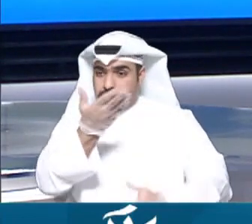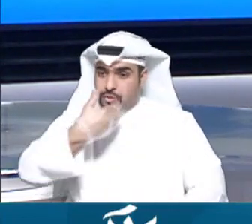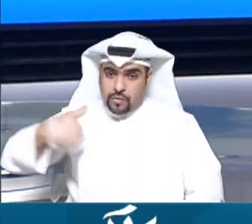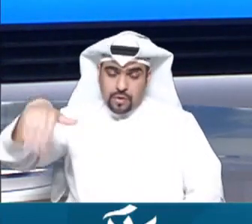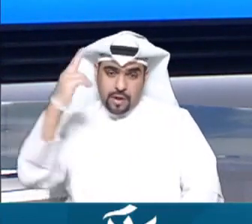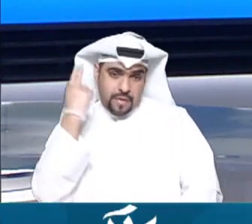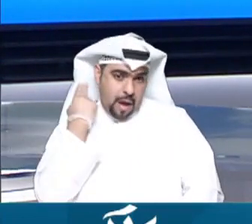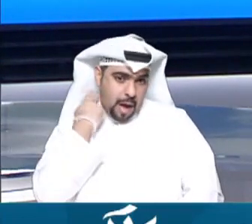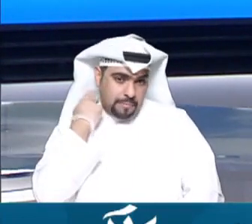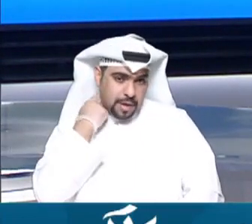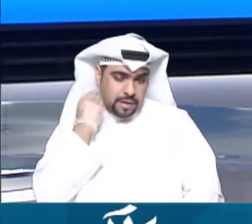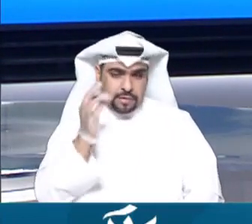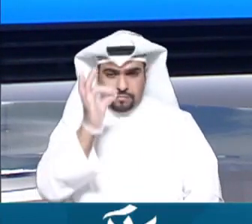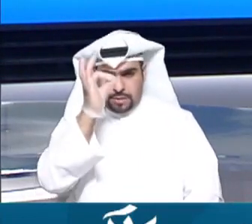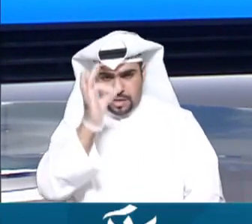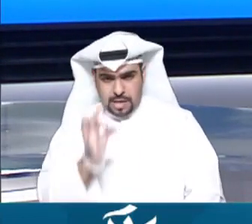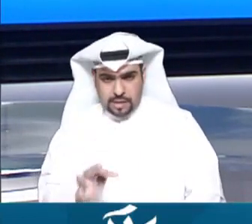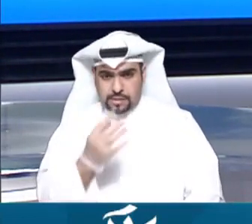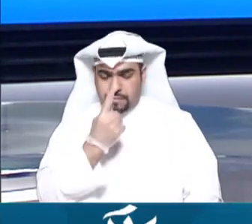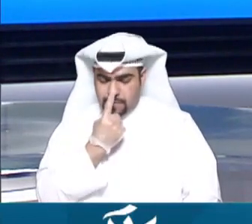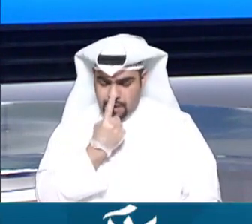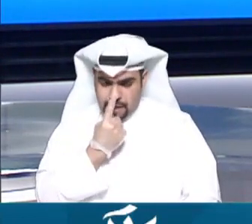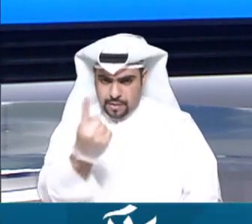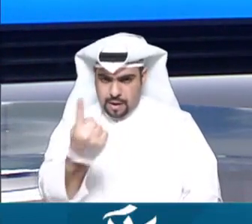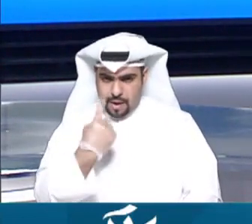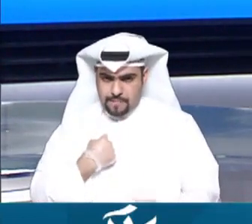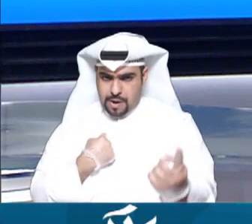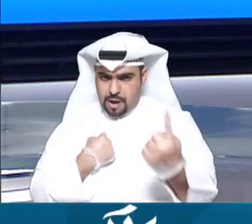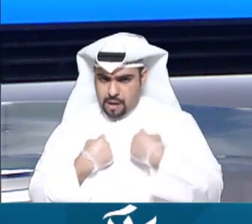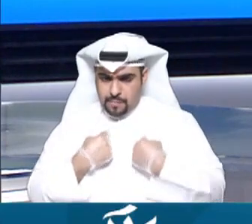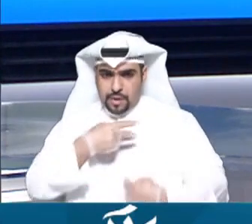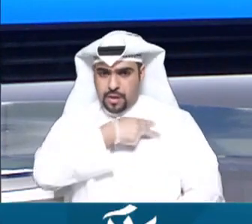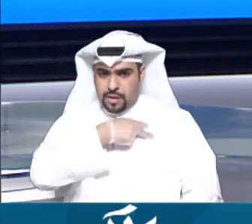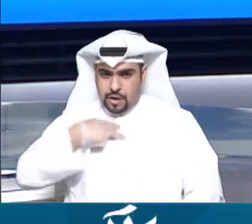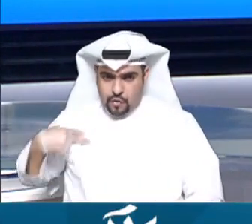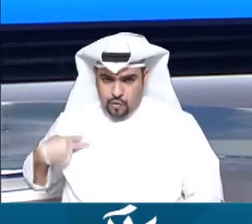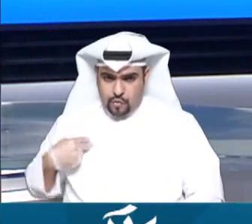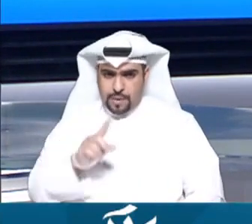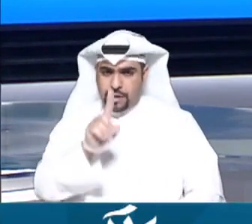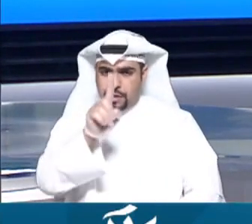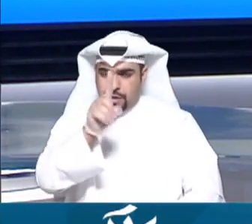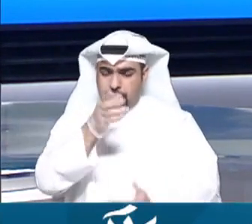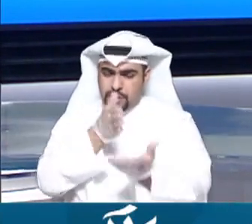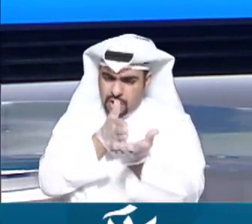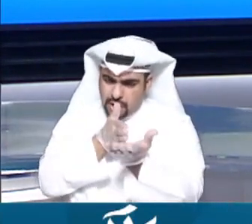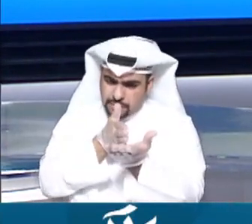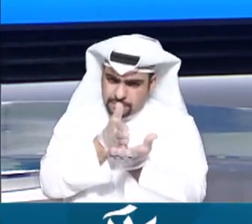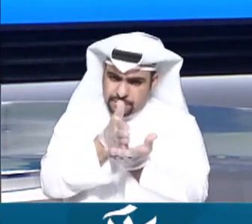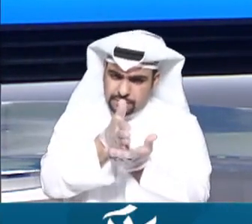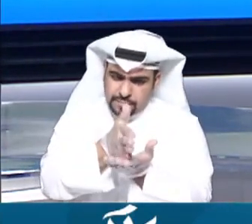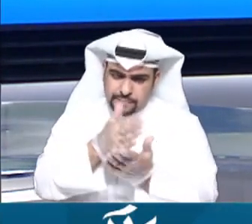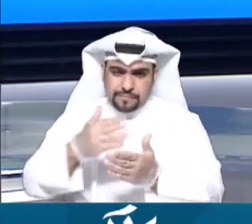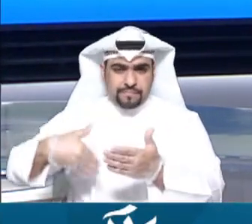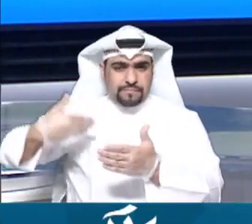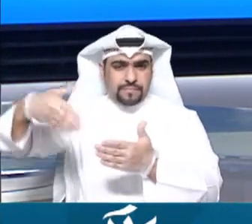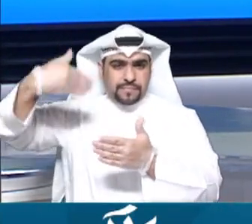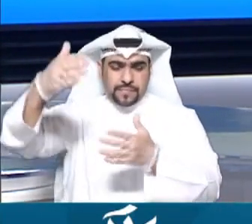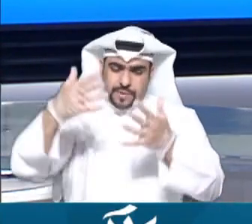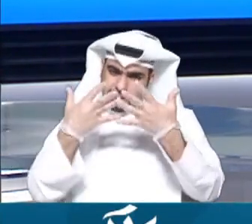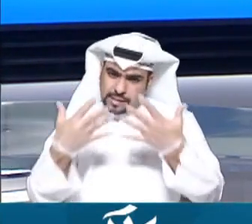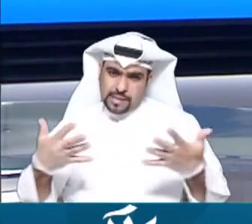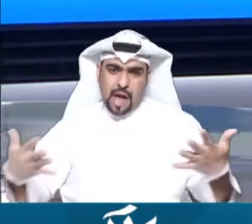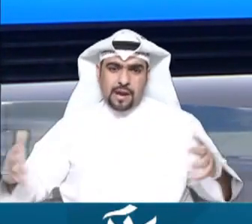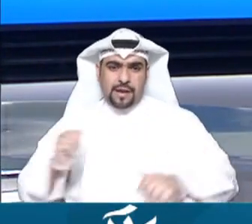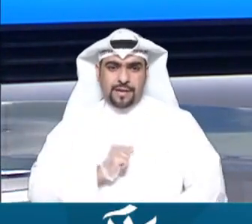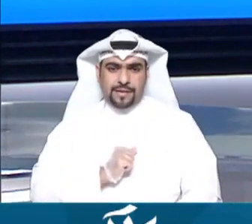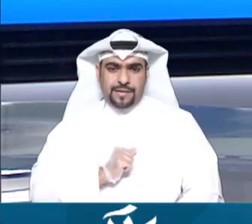بيد الحكومة الموقرة وانتماثا لقراراتها عشان نعدي هذه المرحلة المصيرية. مثل ما عودتكم كل يوم أختم